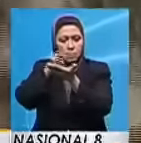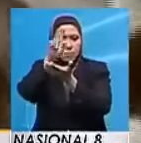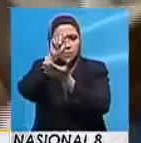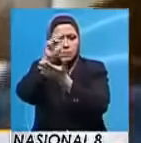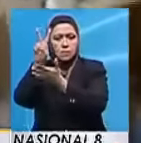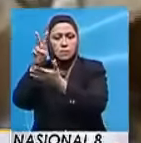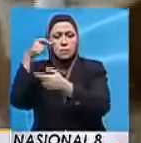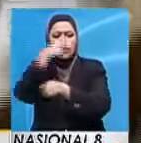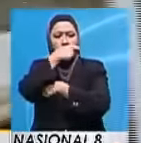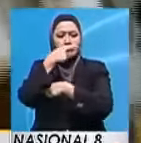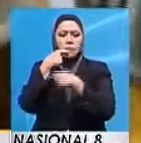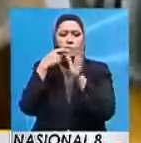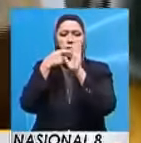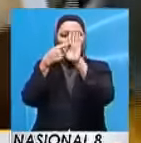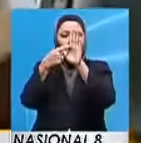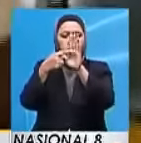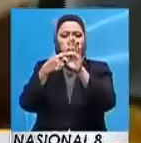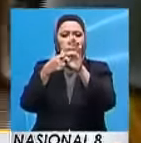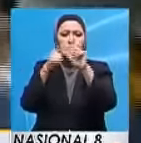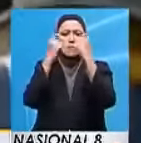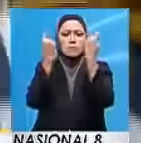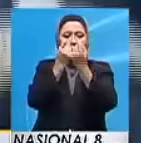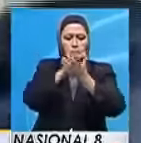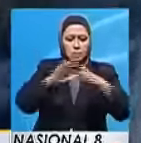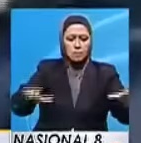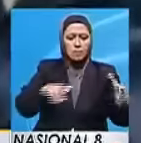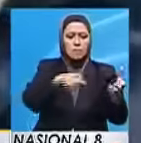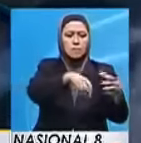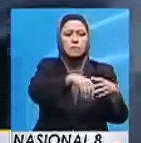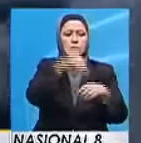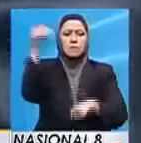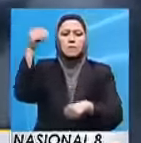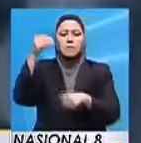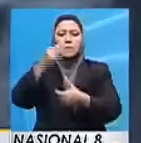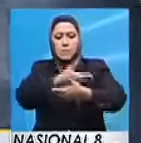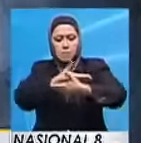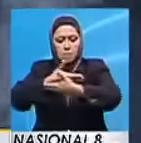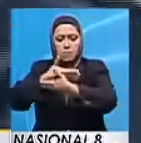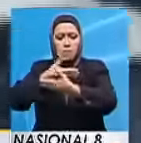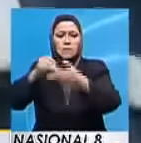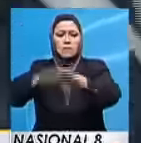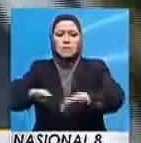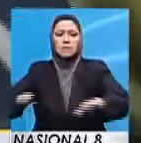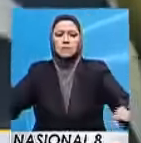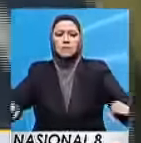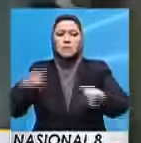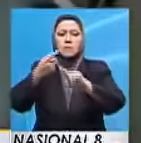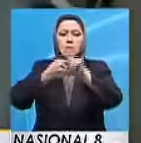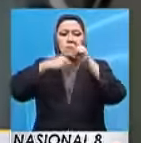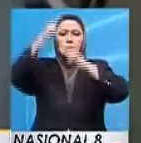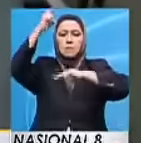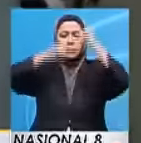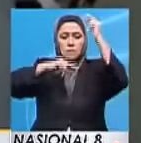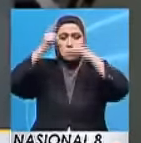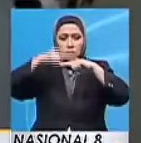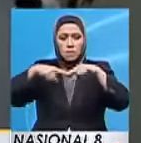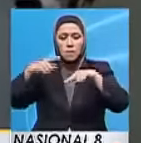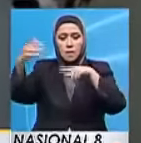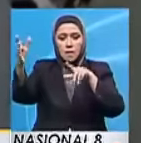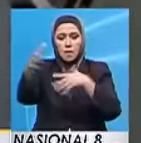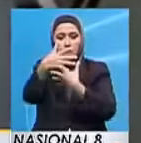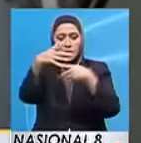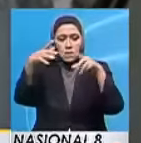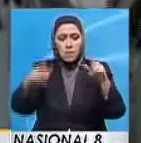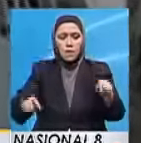penyelamat mengeluarkan bayi dan seorang kanak-kanak daripada runtuhan bangunan penduduk yang berdepan saat cemas berkata pangsapuri yang didiami